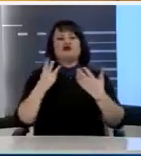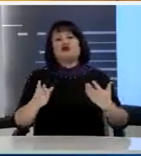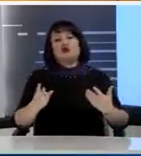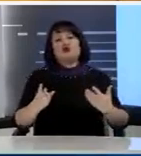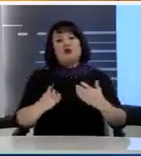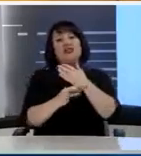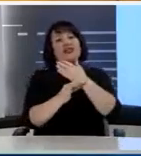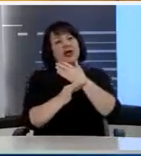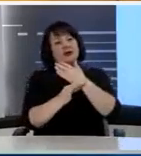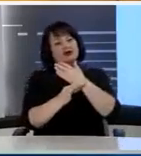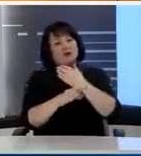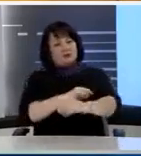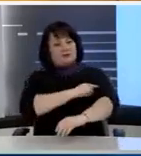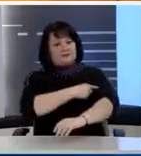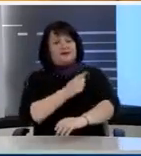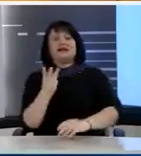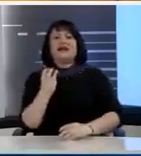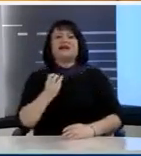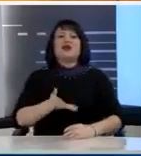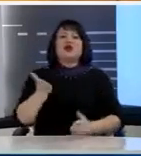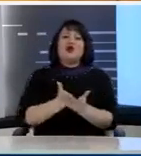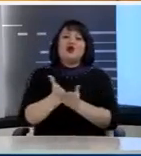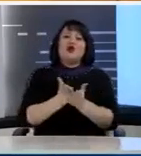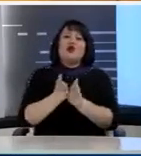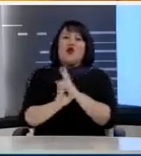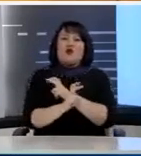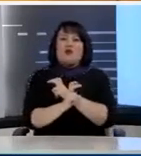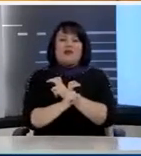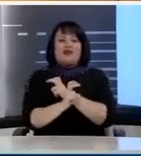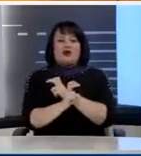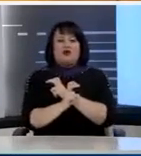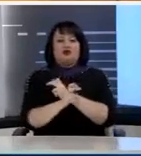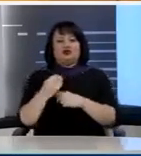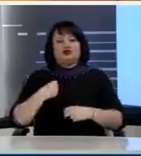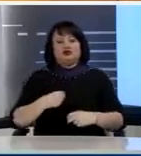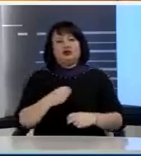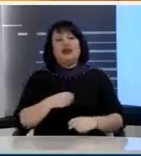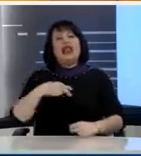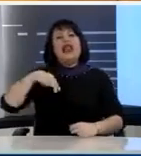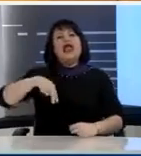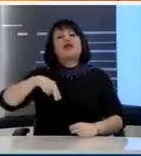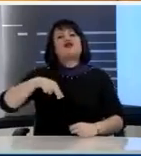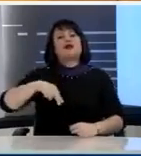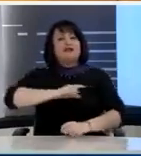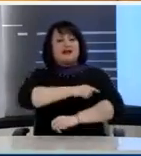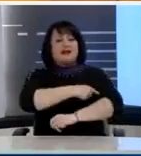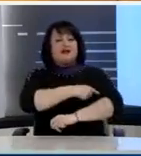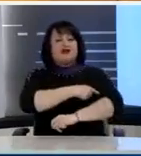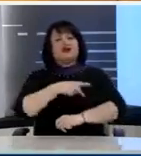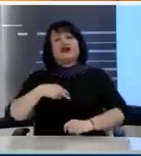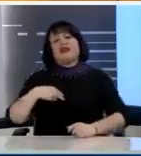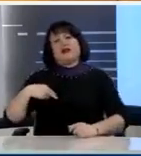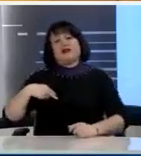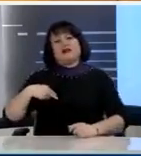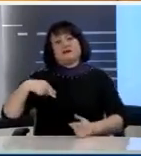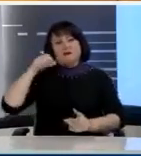αναγορεύτηκα διδάκτορ και στα 30 ήμουν χειρουργός ορθοπαιδικός και ο νεότερος λέκτορας στην Ιατρική Σχολή Αθηνών και ήδη γνωστός